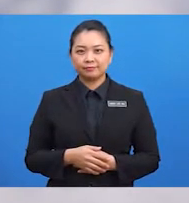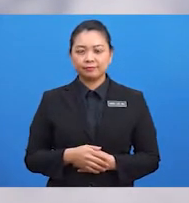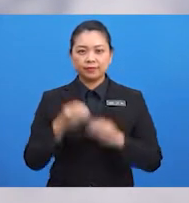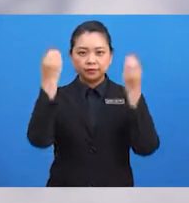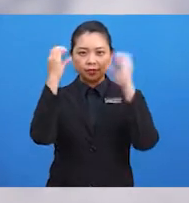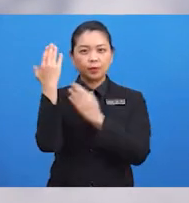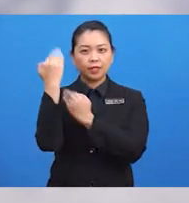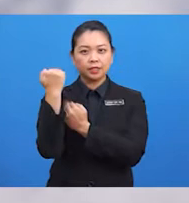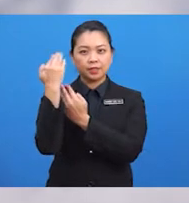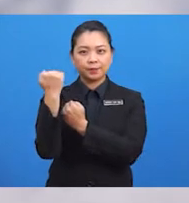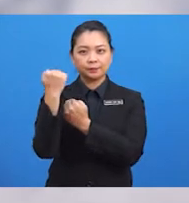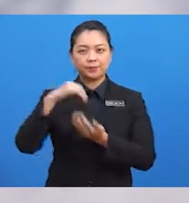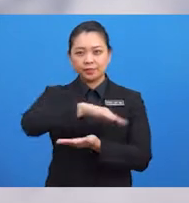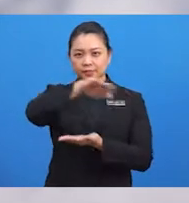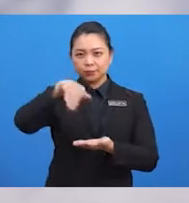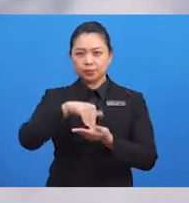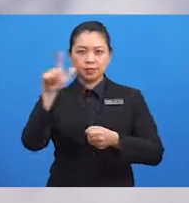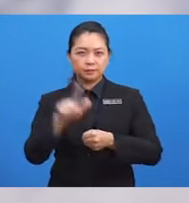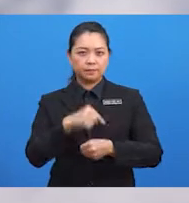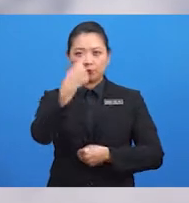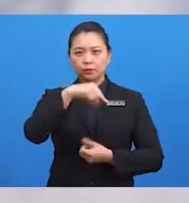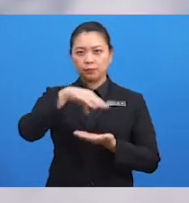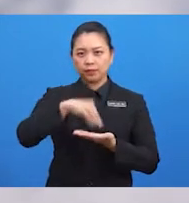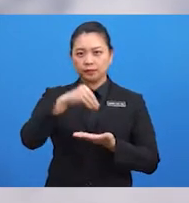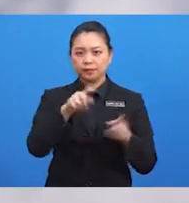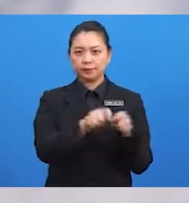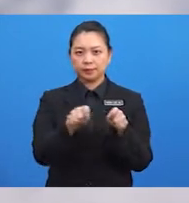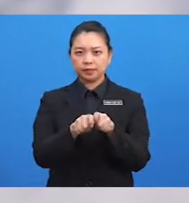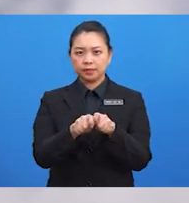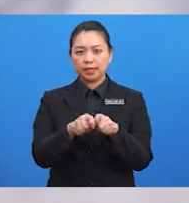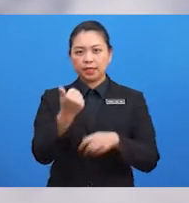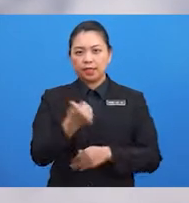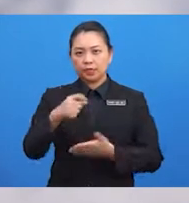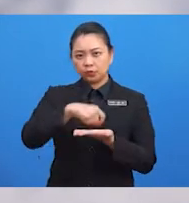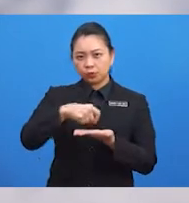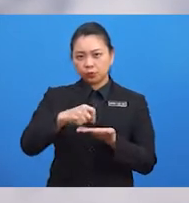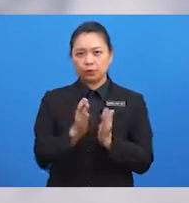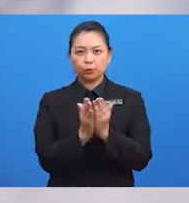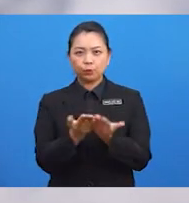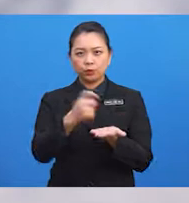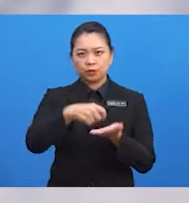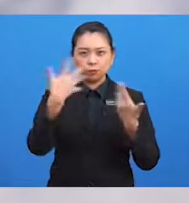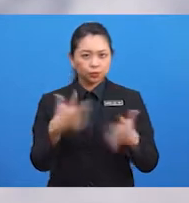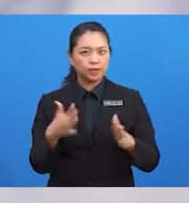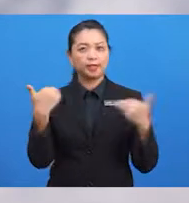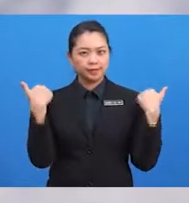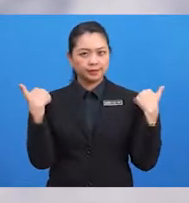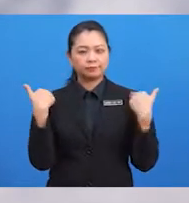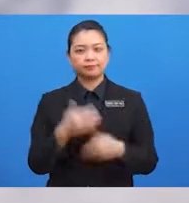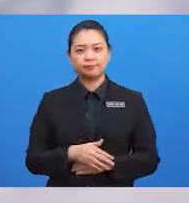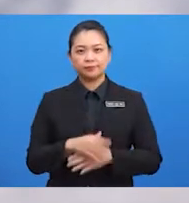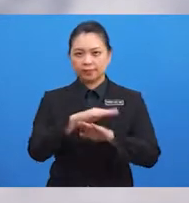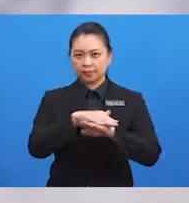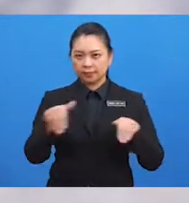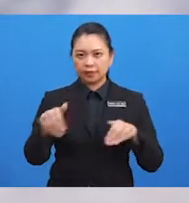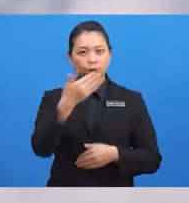Cikgu harap semua kelengkapan untuk belajar seperti alat tulis dan buku catatan sudah tersedia. Jangan